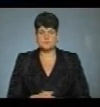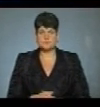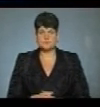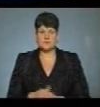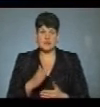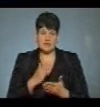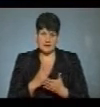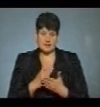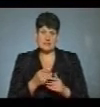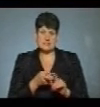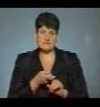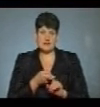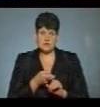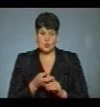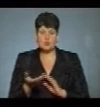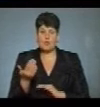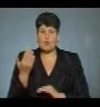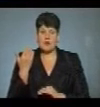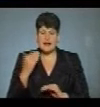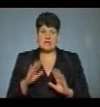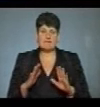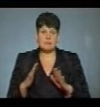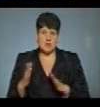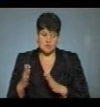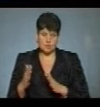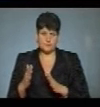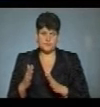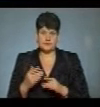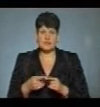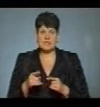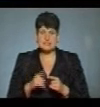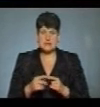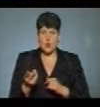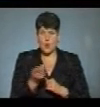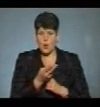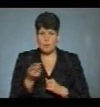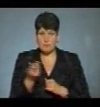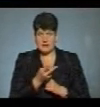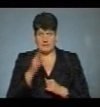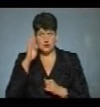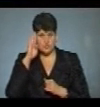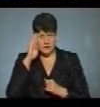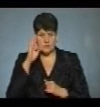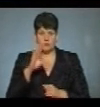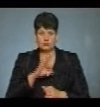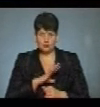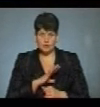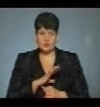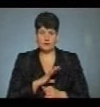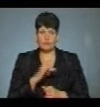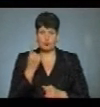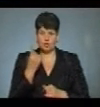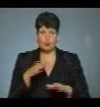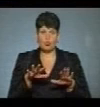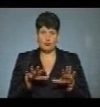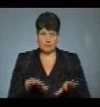Є певний зв'язок із попереднім випадком. Ці обидва чоловіки перебували в одному